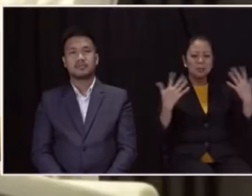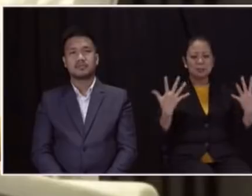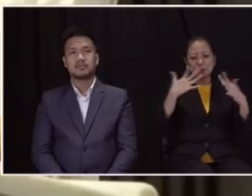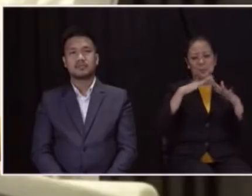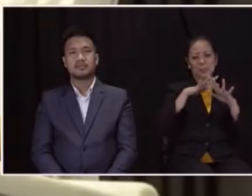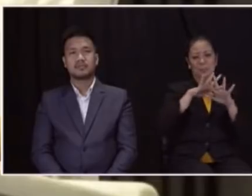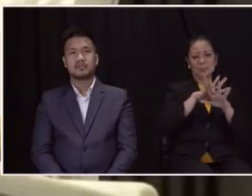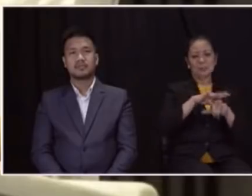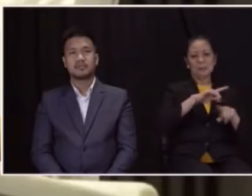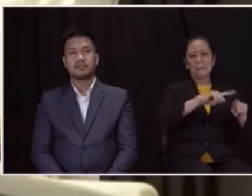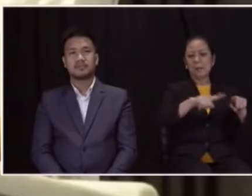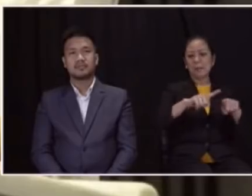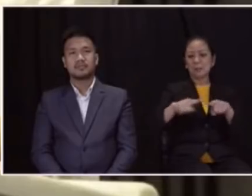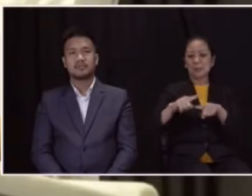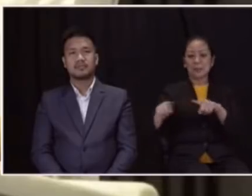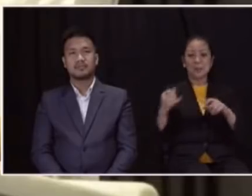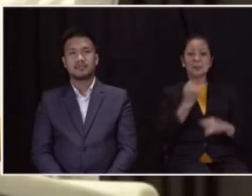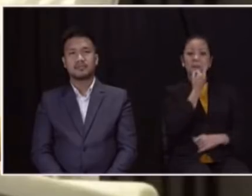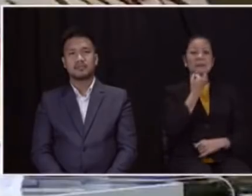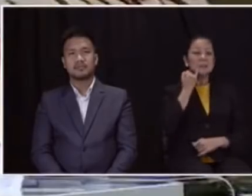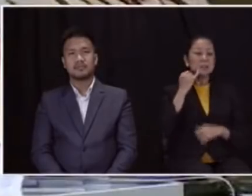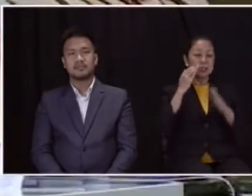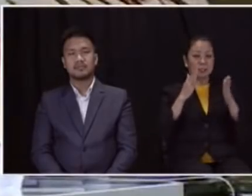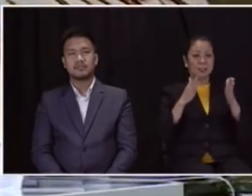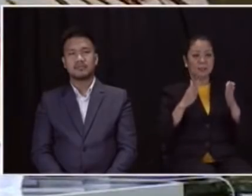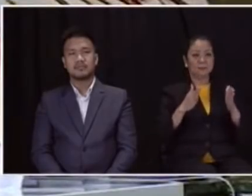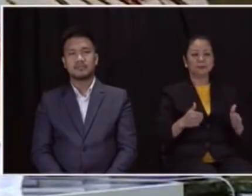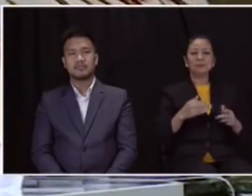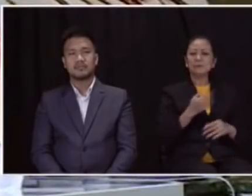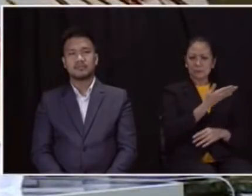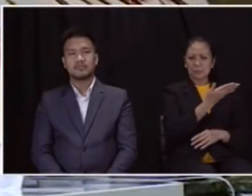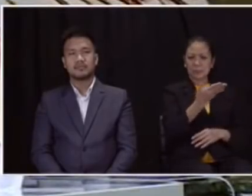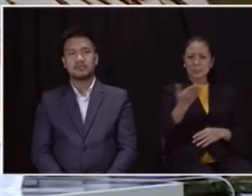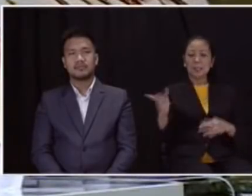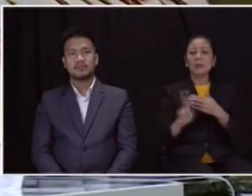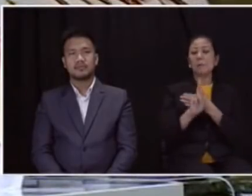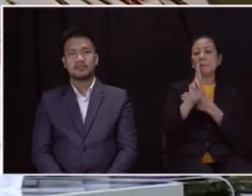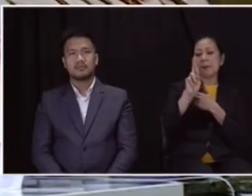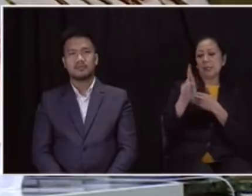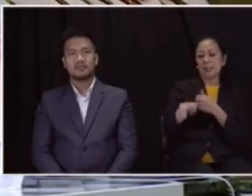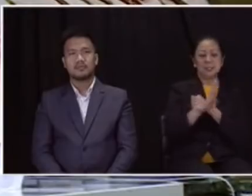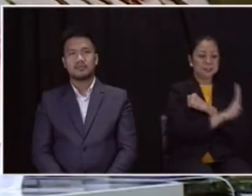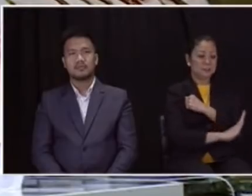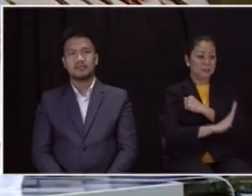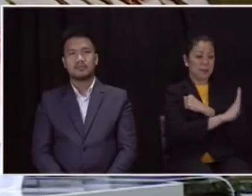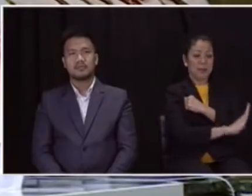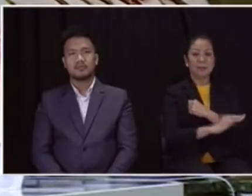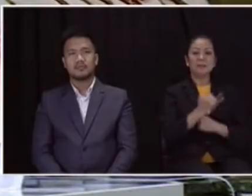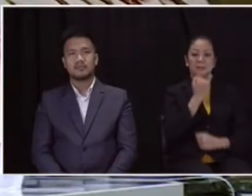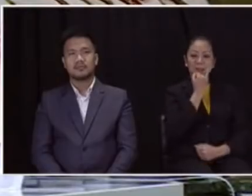ang nangalat ng mga Israelita at sila'y ibalik sa bayang